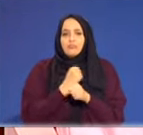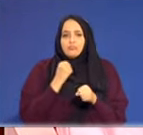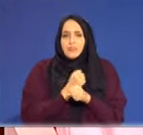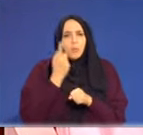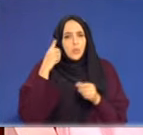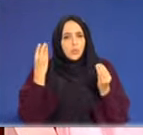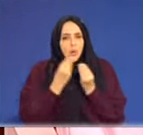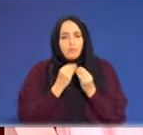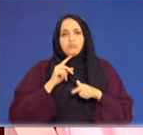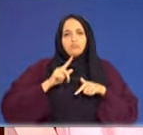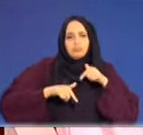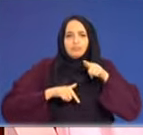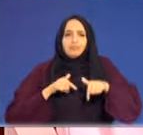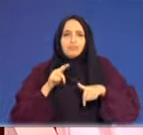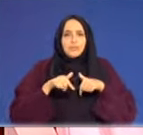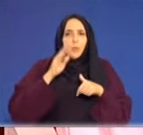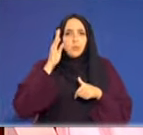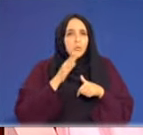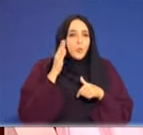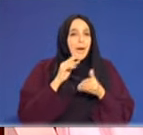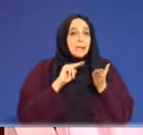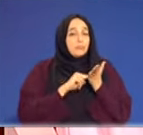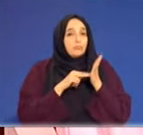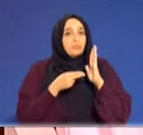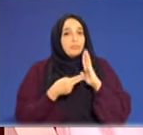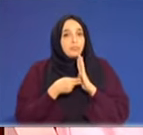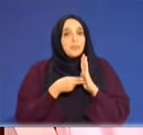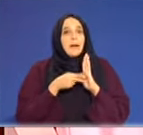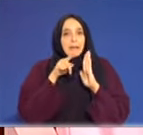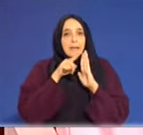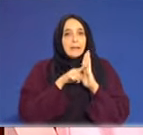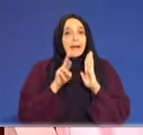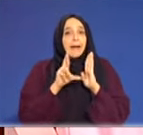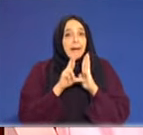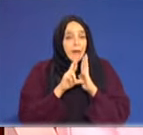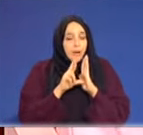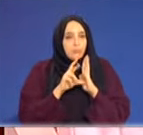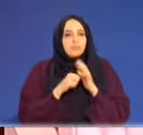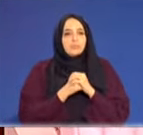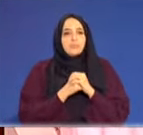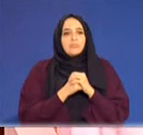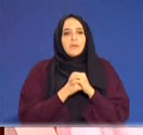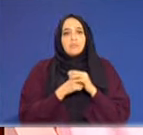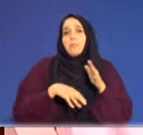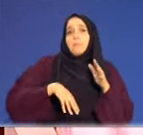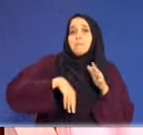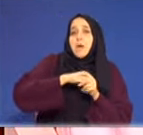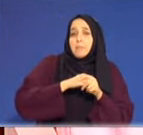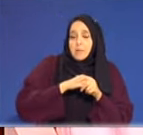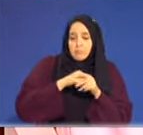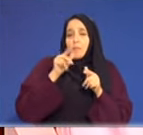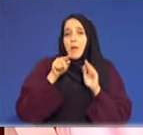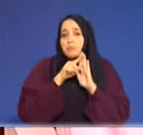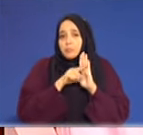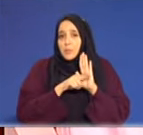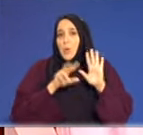الصلح يحتاج إلى مراعاة قواعد وأصول، منها هذه القاعدة الثامنة،